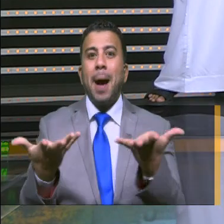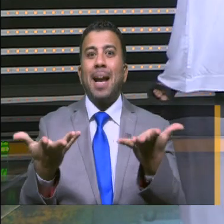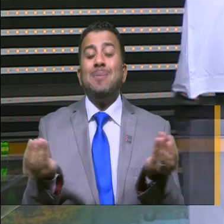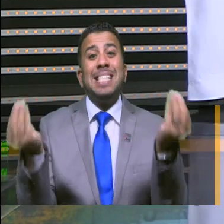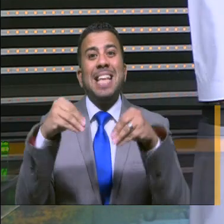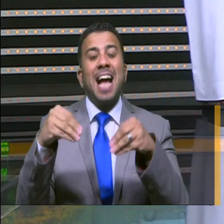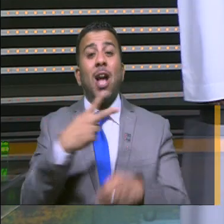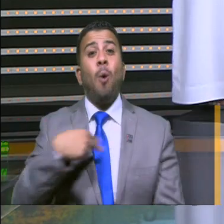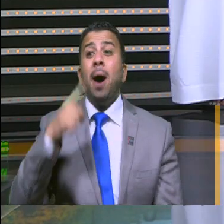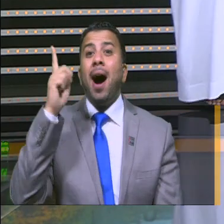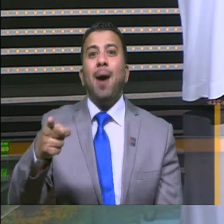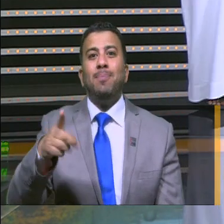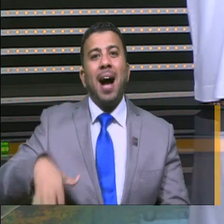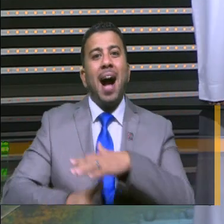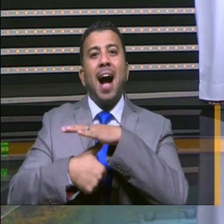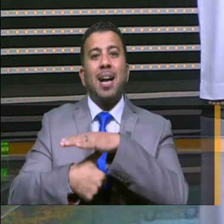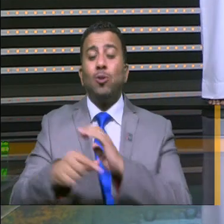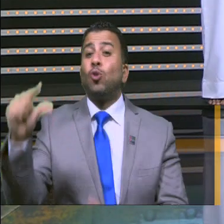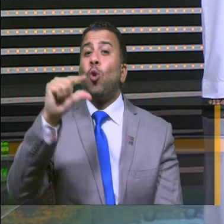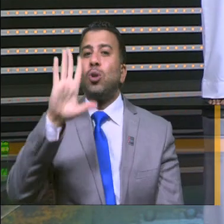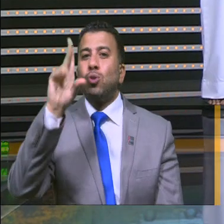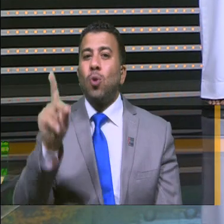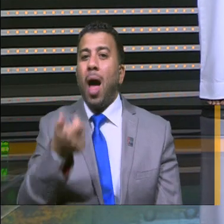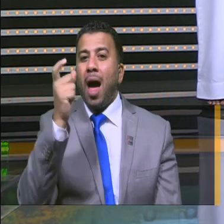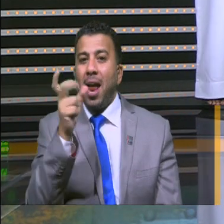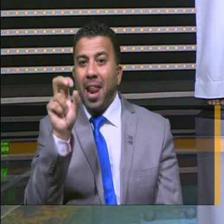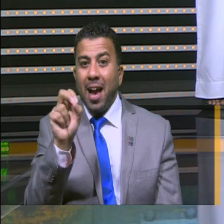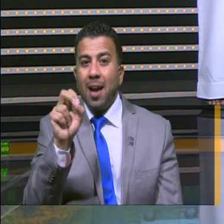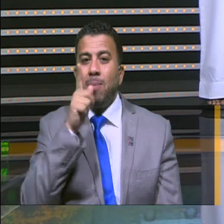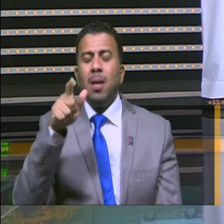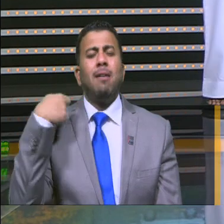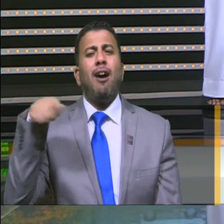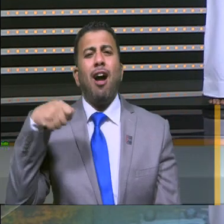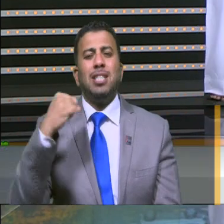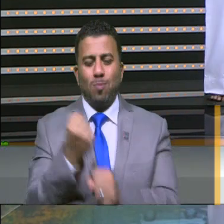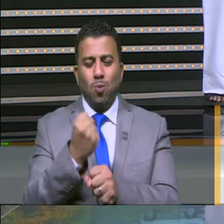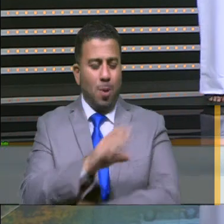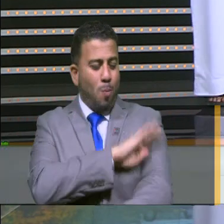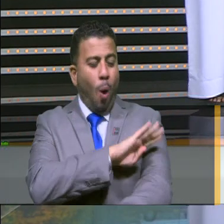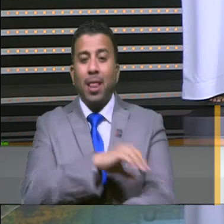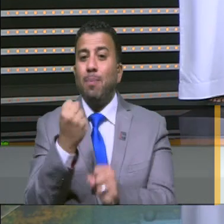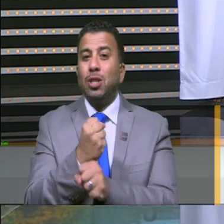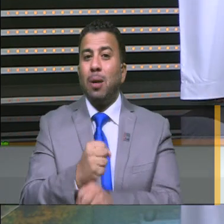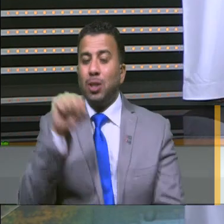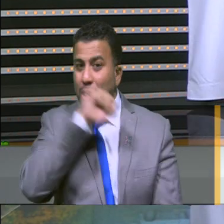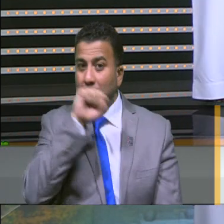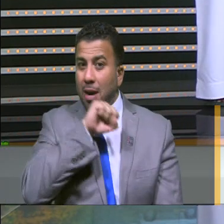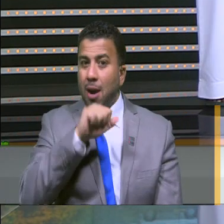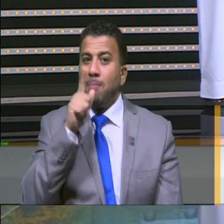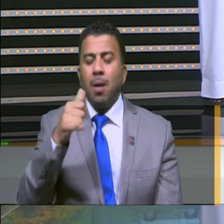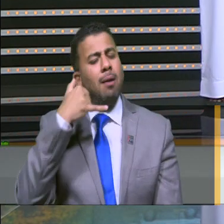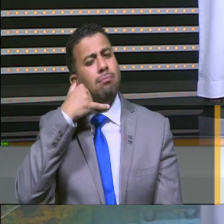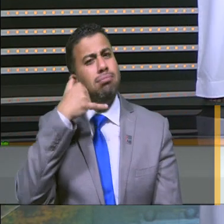السمو حاكم الشارقة، حيث أعلن سعادة الدكتور طارق سلطان بن خادم رئيس دائرة الموارد البشرية في الشارقة عبر برنامج